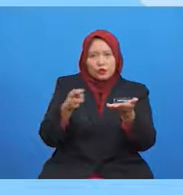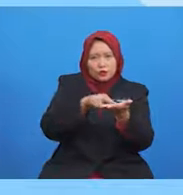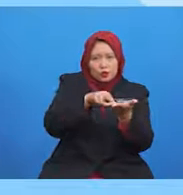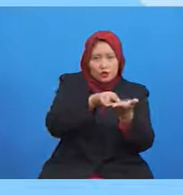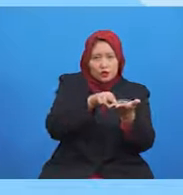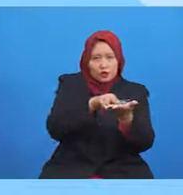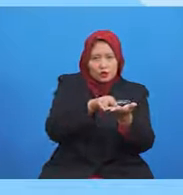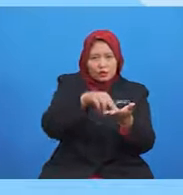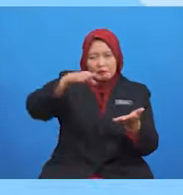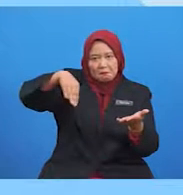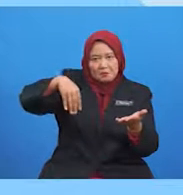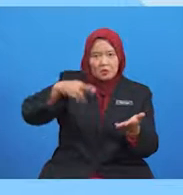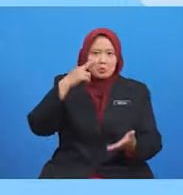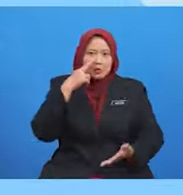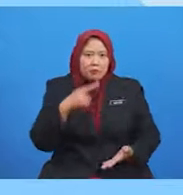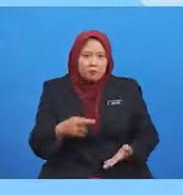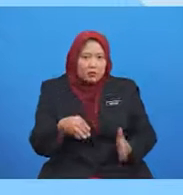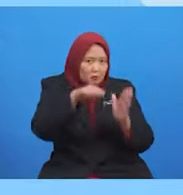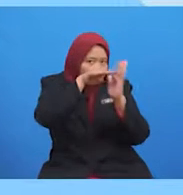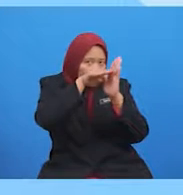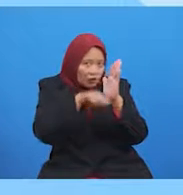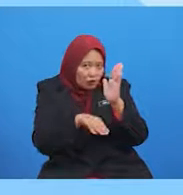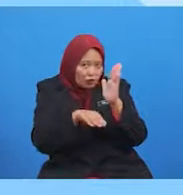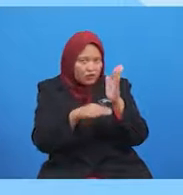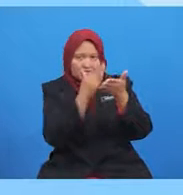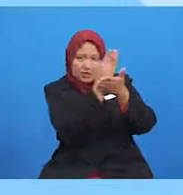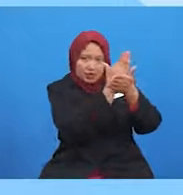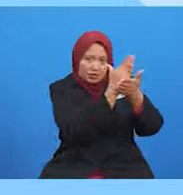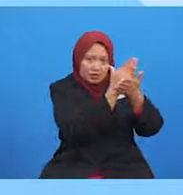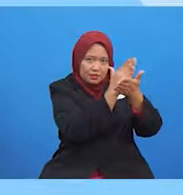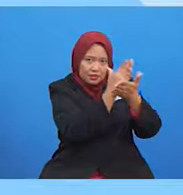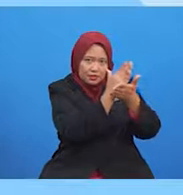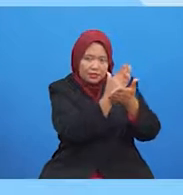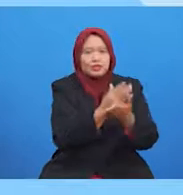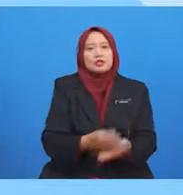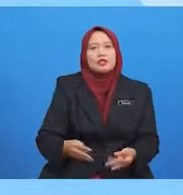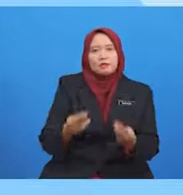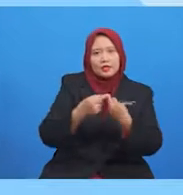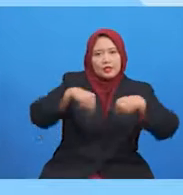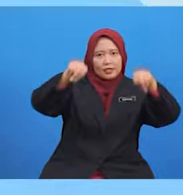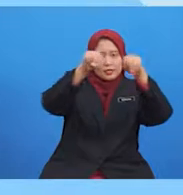nilai asalnya. Separuh hayat boleh diwakili oleh T setengah.